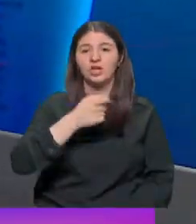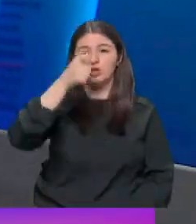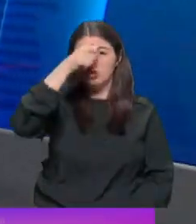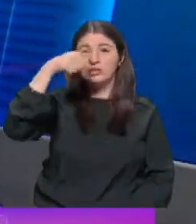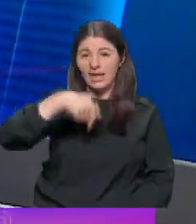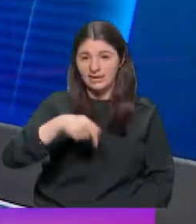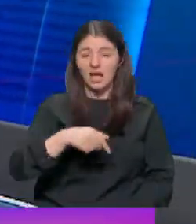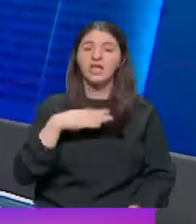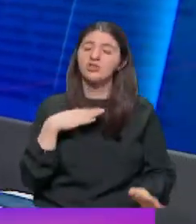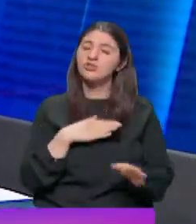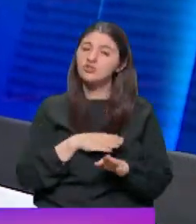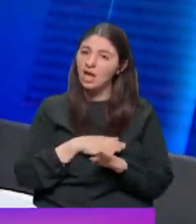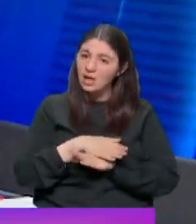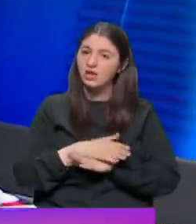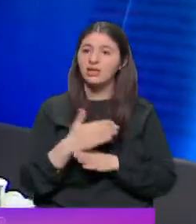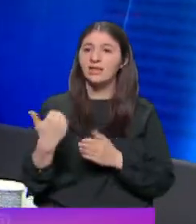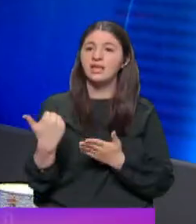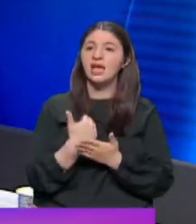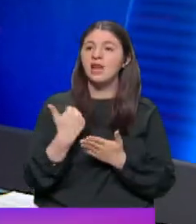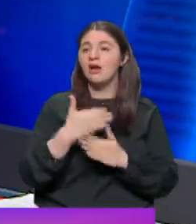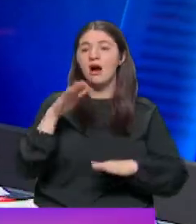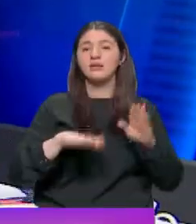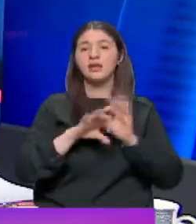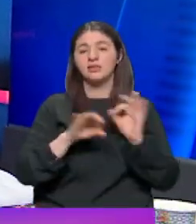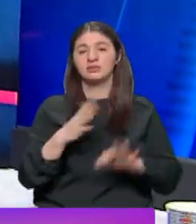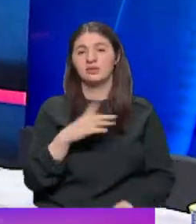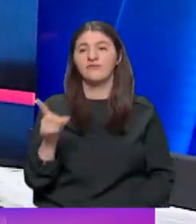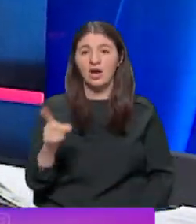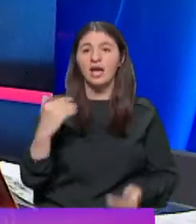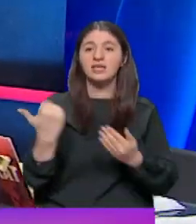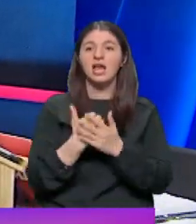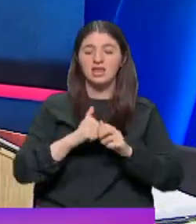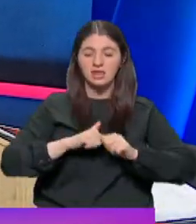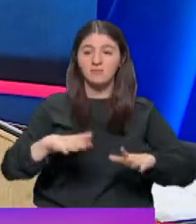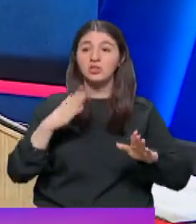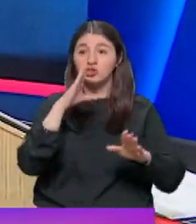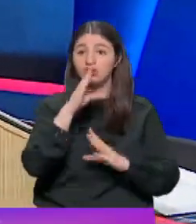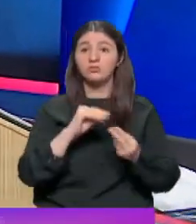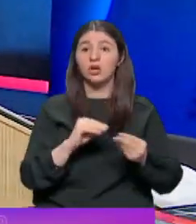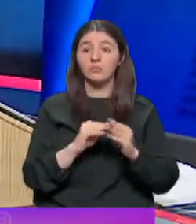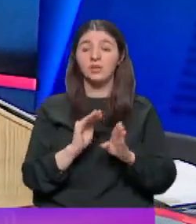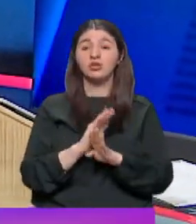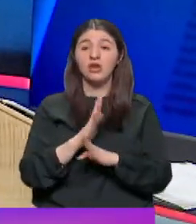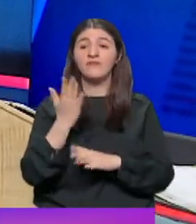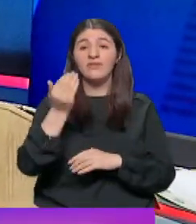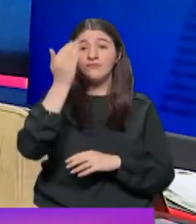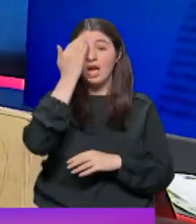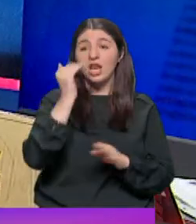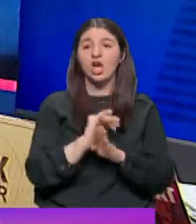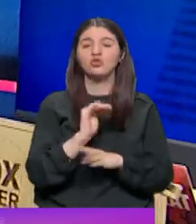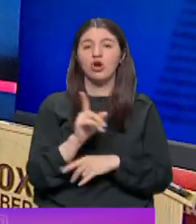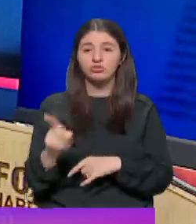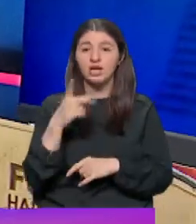Türkiye'de gerçekten gelir adaletsizliği var. Gelir dağılımında ciddi sorunlar yaşıyoruz ve fakirlik